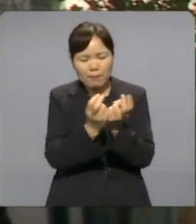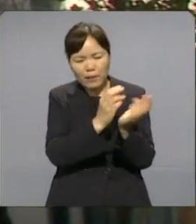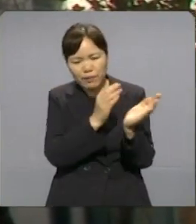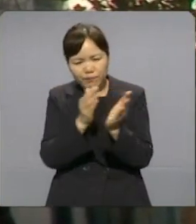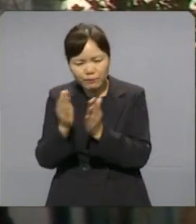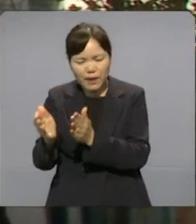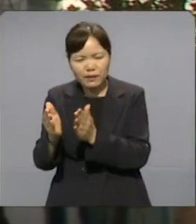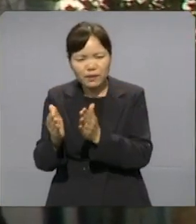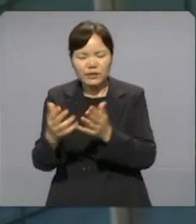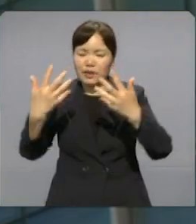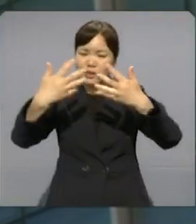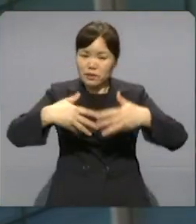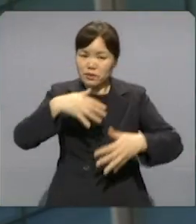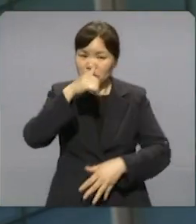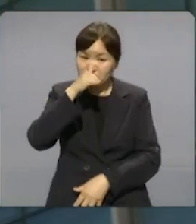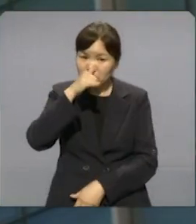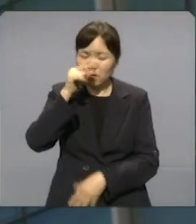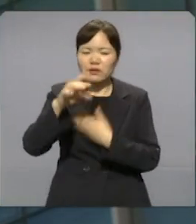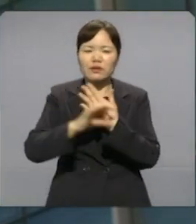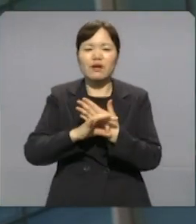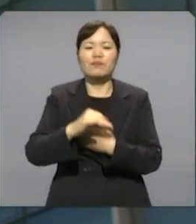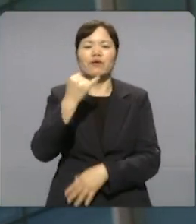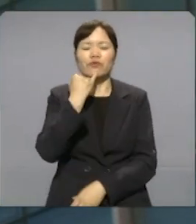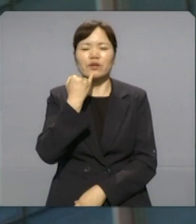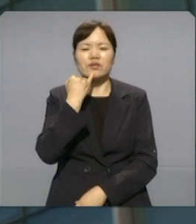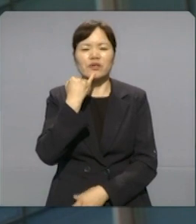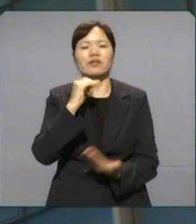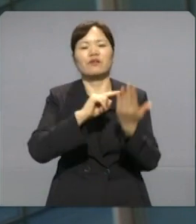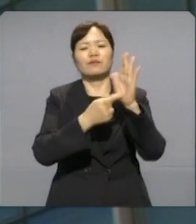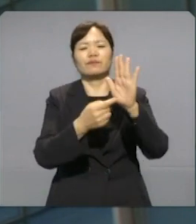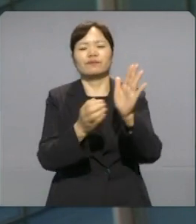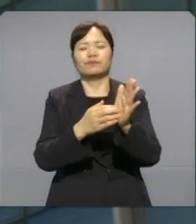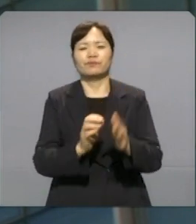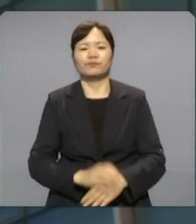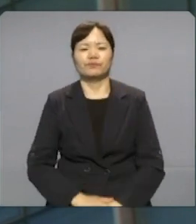조건 이행을 전제할 경우 타당한 것으로 나왔다고 밝혔습니다.